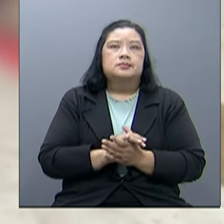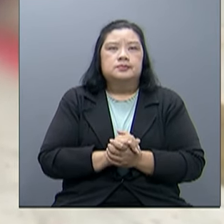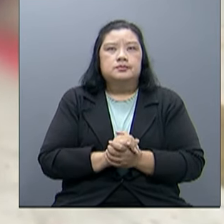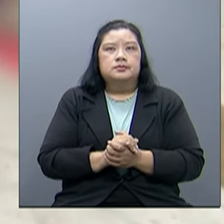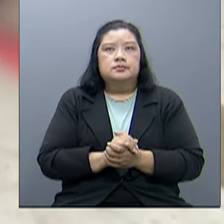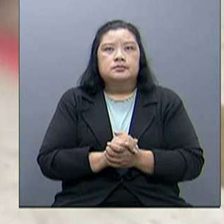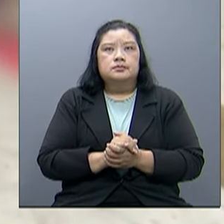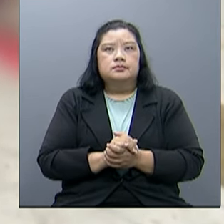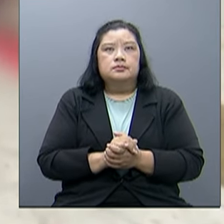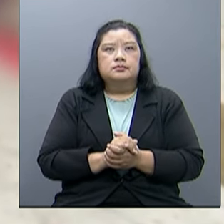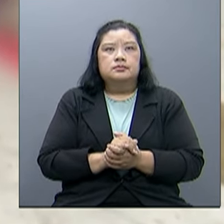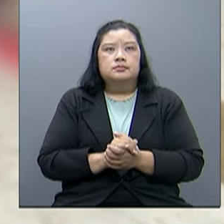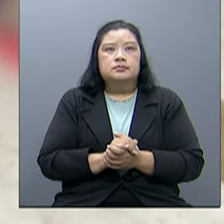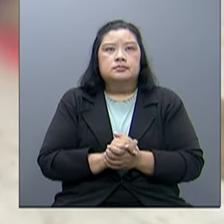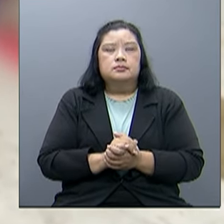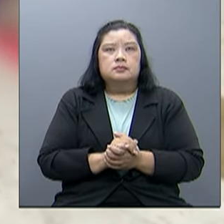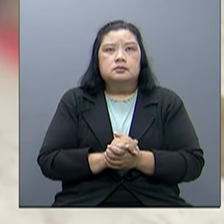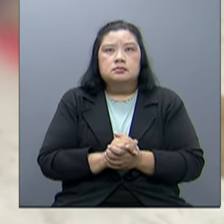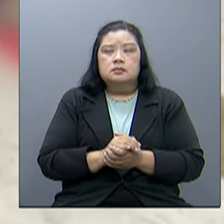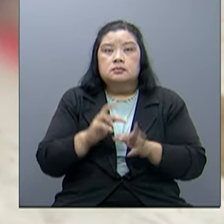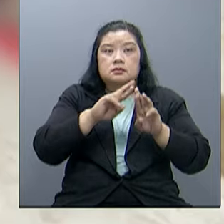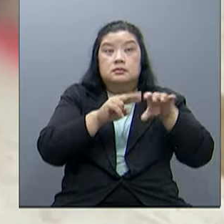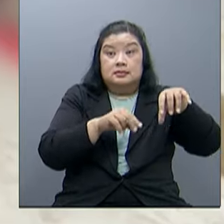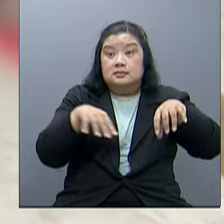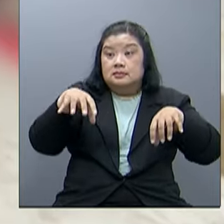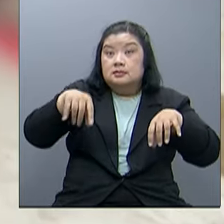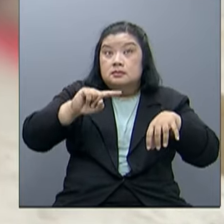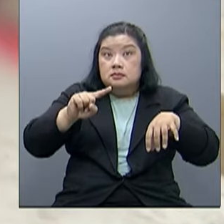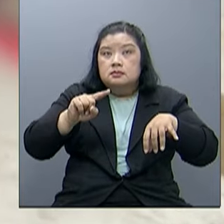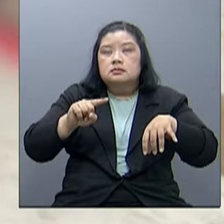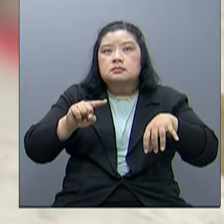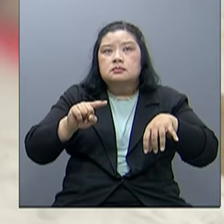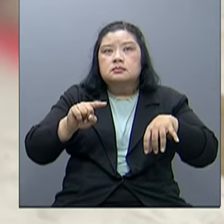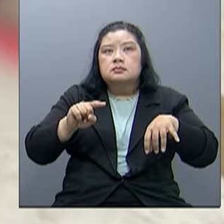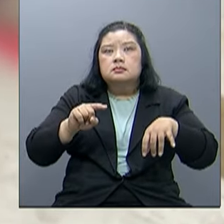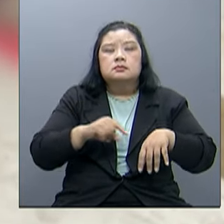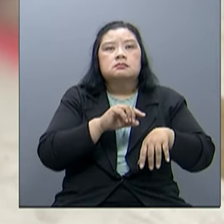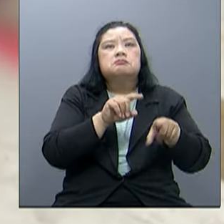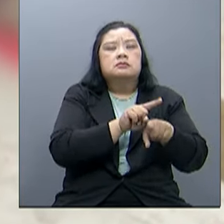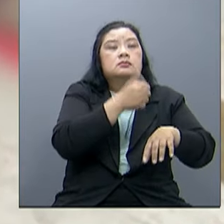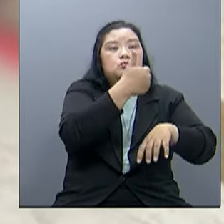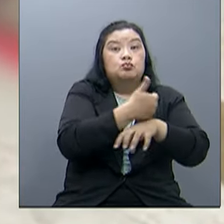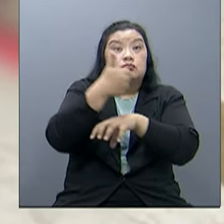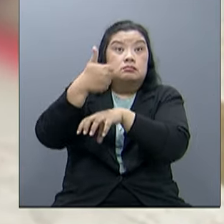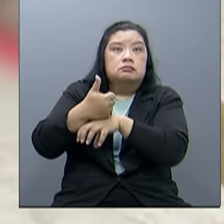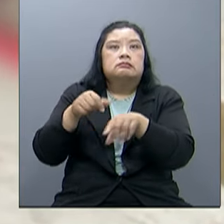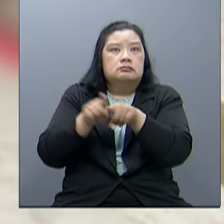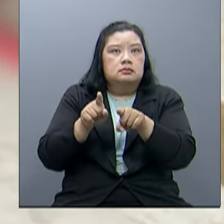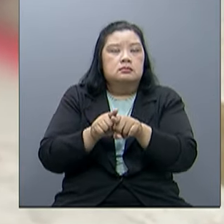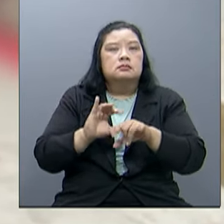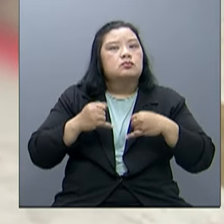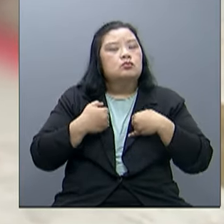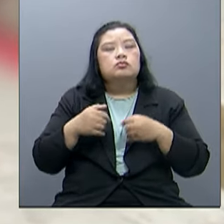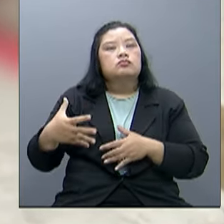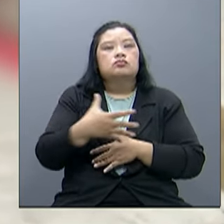อ ก็คือเขาเป็นอะไรกับร้านนี้คะ ลูกสาวไอ้เจ้าของร้านเอง อ๋อทั้งสองคนเลยอะคะ เจ้าของร้าน